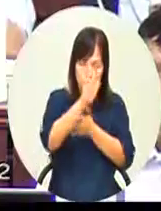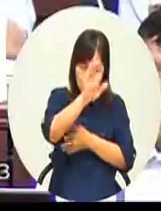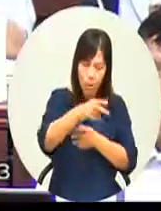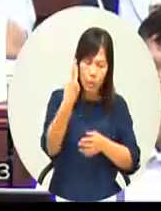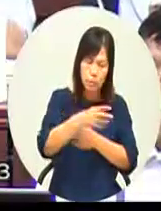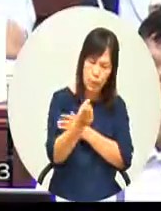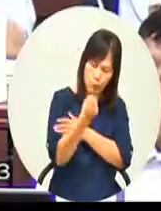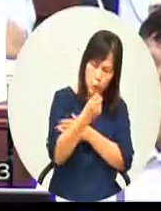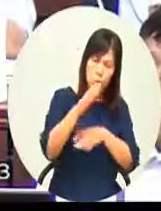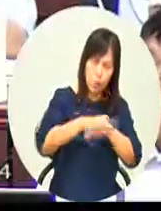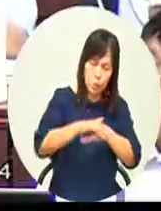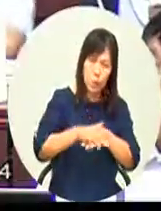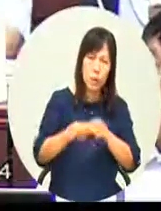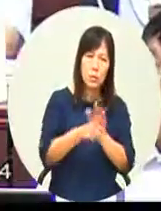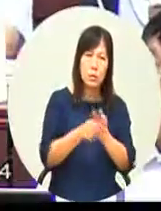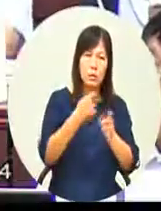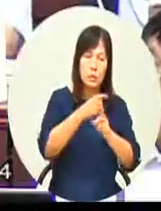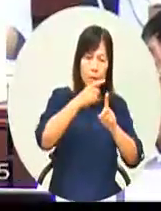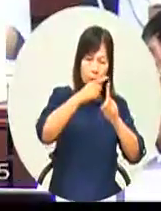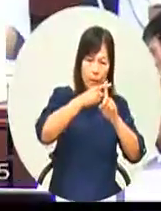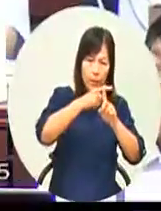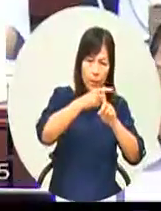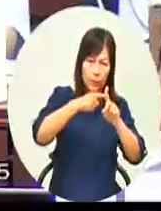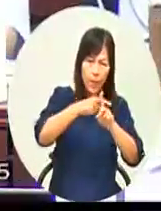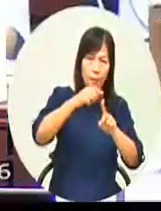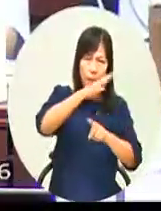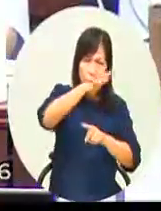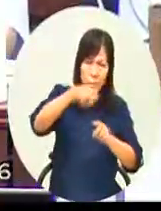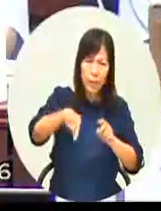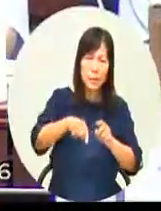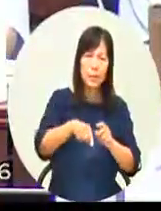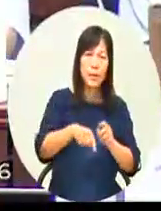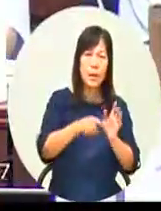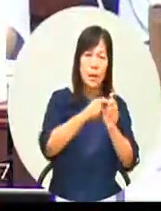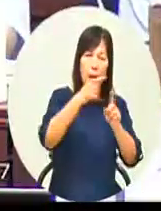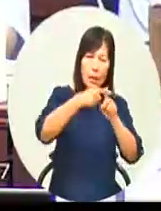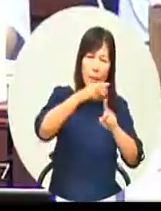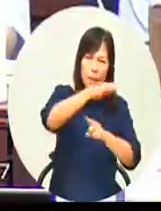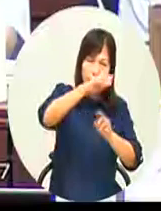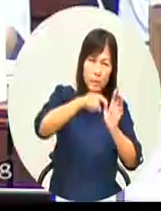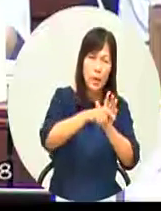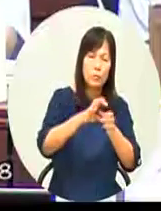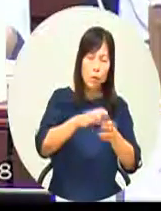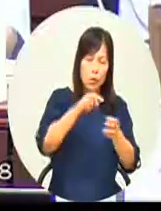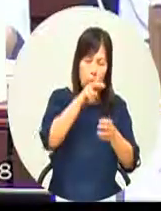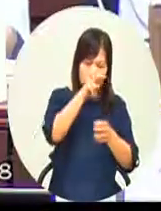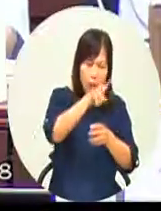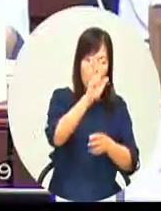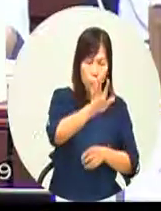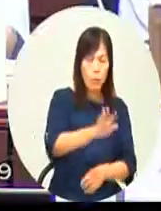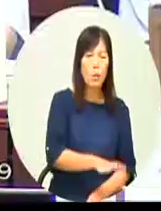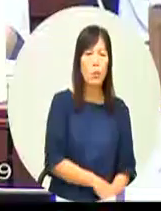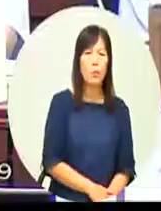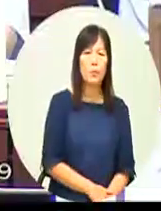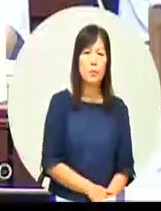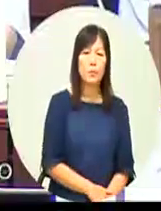再努力的，就是所谓这个半屏山的部分。其实半屏山这个地方 我也一直在关注这个地方，但是过去这个旅游的搭